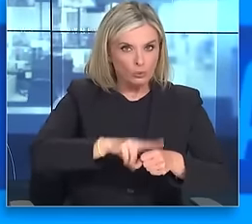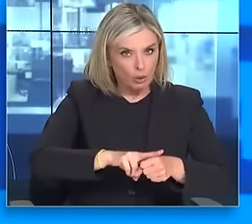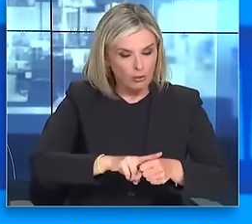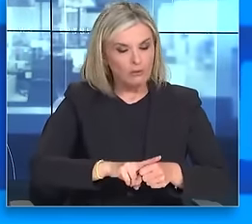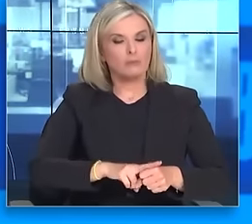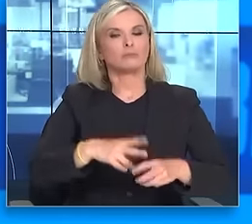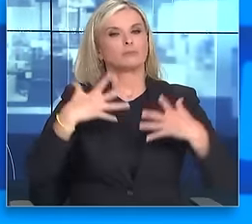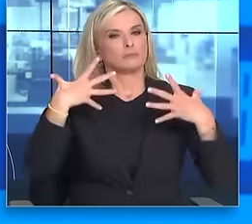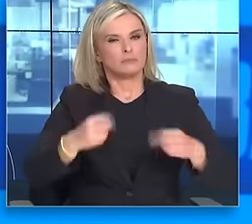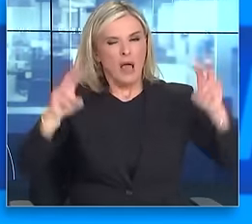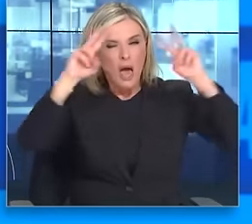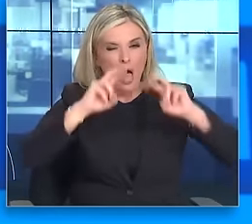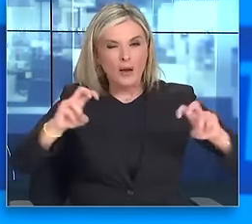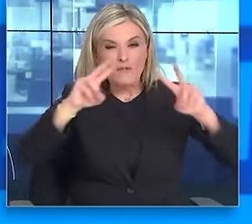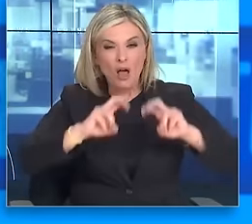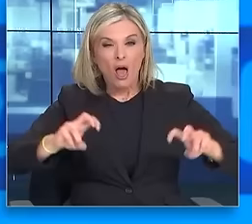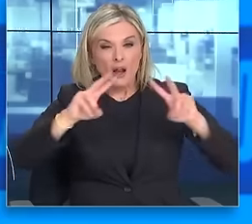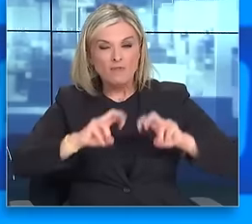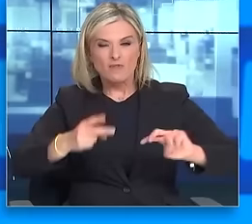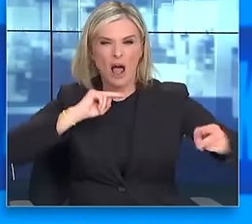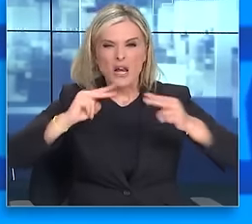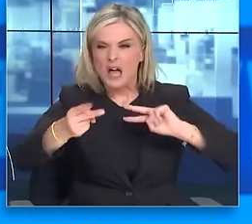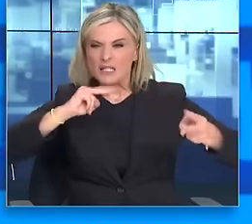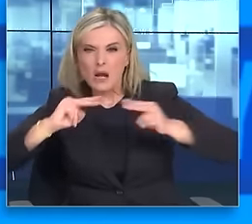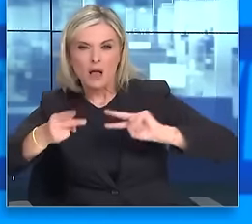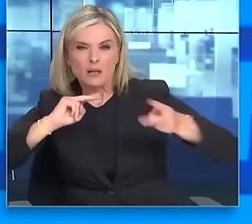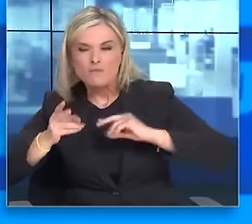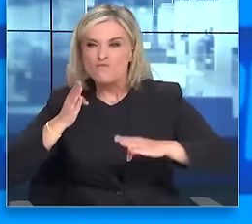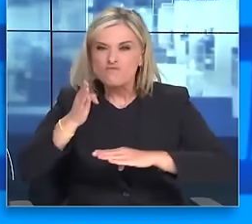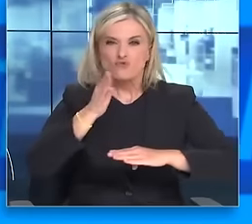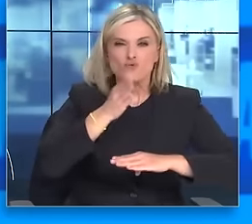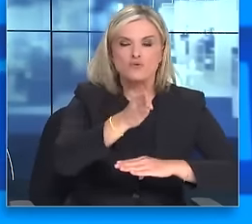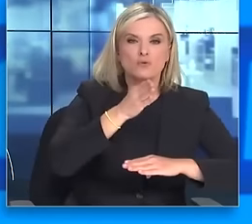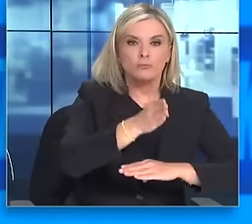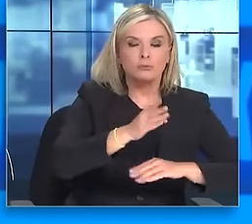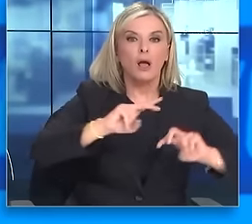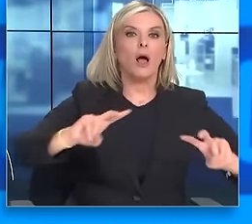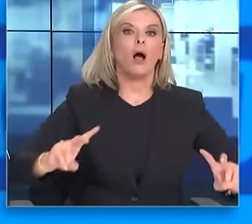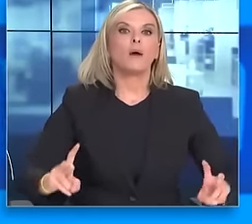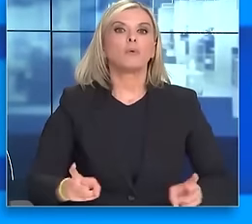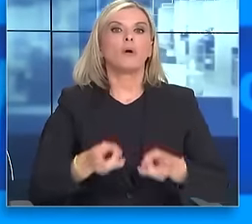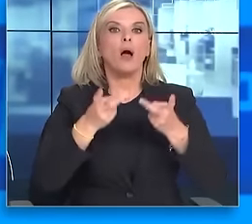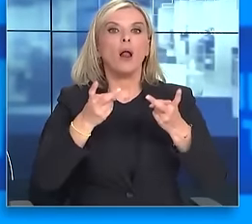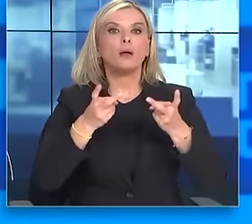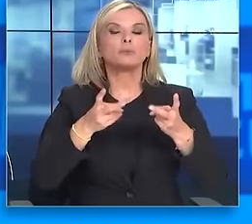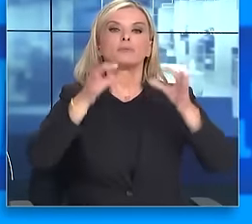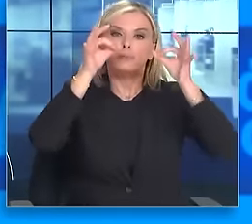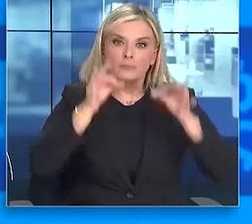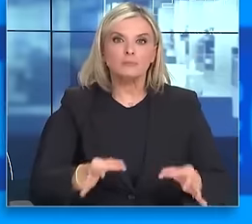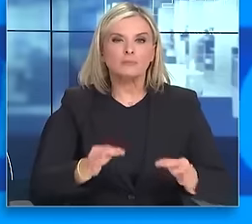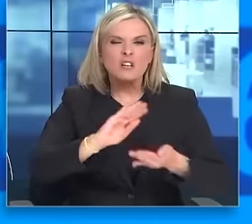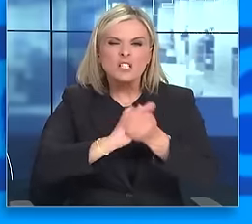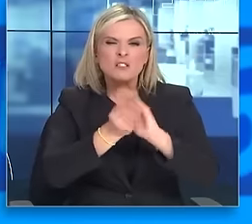βαθμό τεκμηρίωσης. Υπάρχει ένα πολύ πλούσιο ανακριτικό υλικό για μια ουσιαστικά οργανωμένη